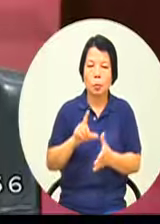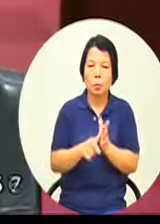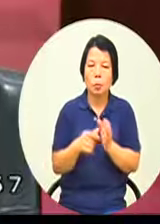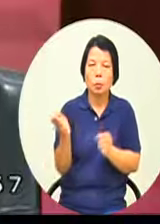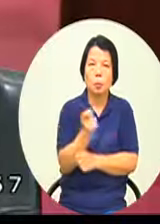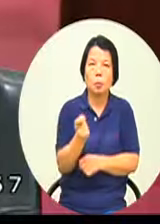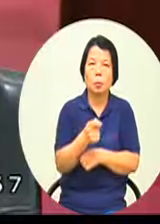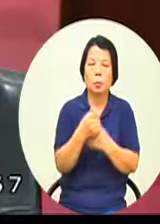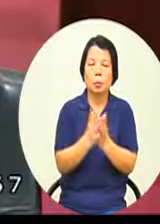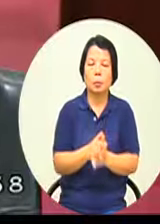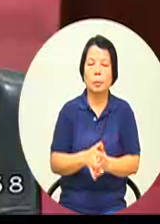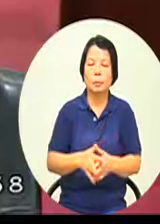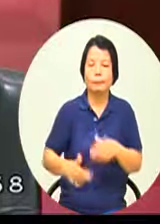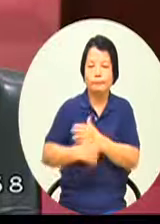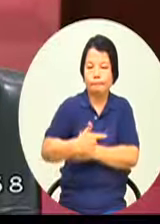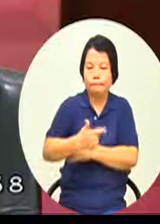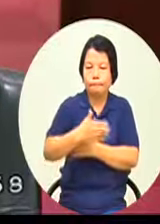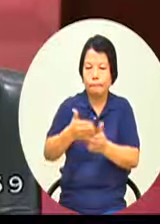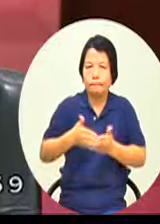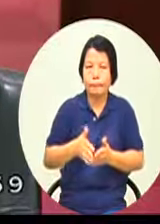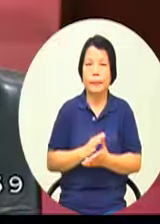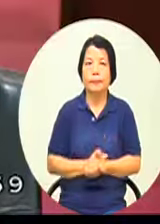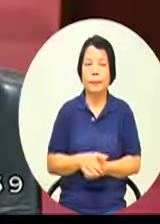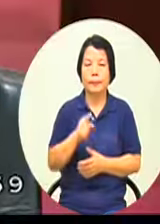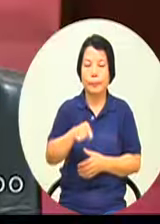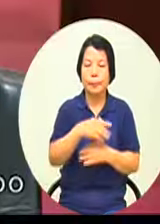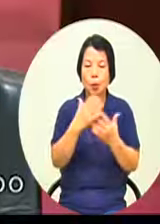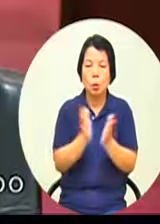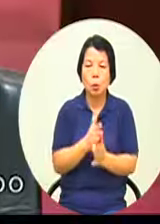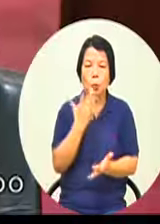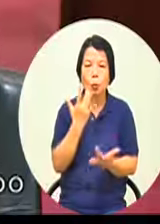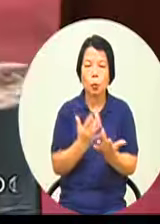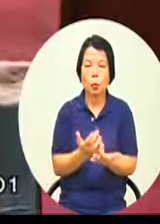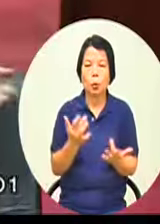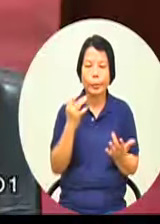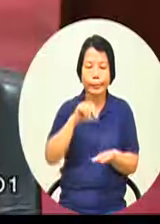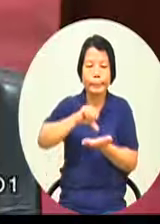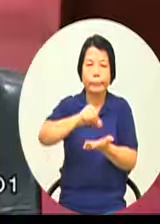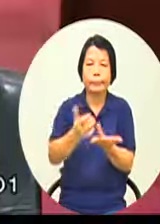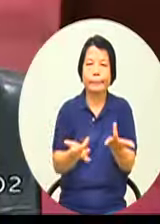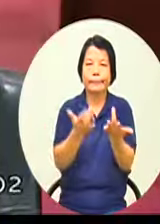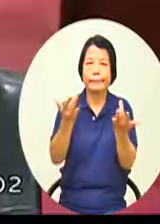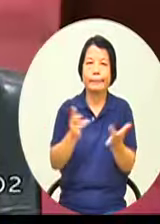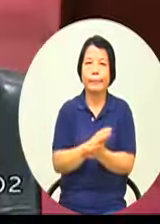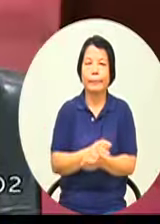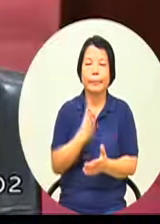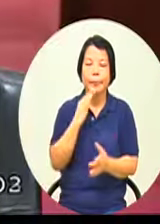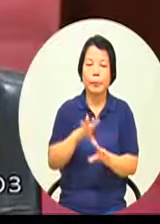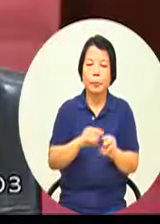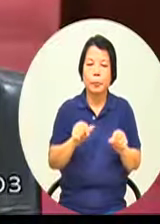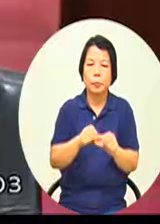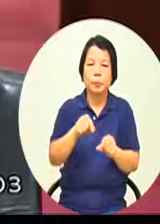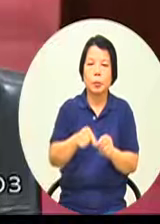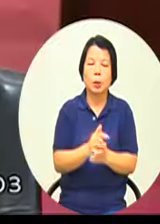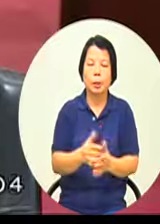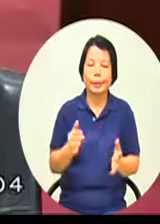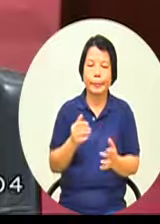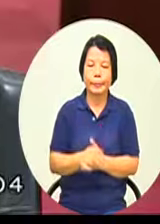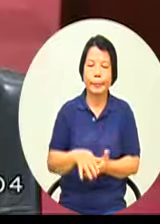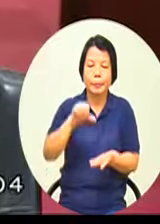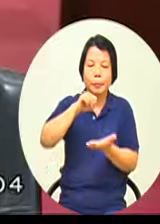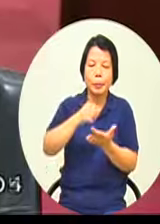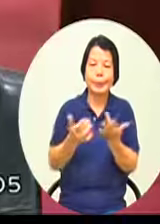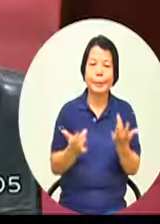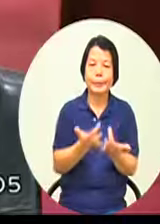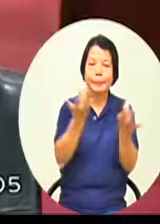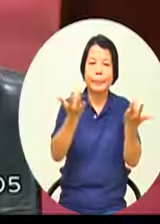是能够加快一点，应该哪讲，因为遐青草在穿过。当然你若无土壤，无伫水面就袂发臭，吼、哦。所以